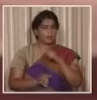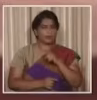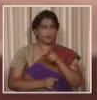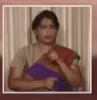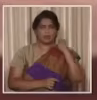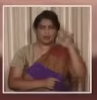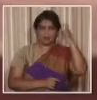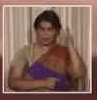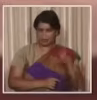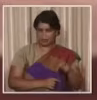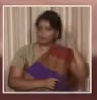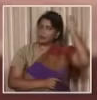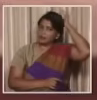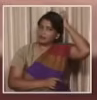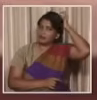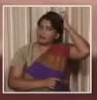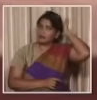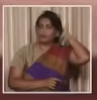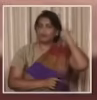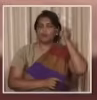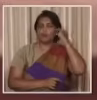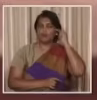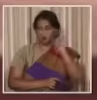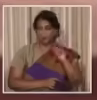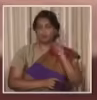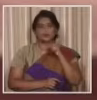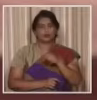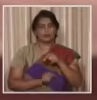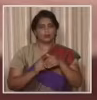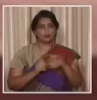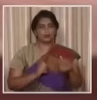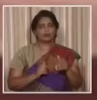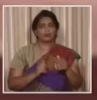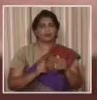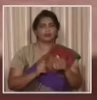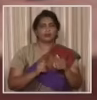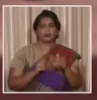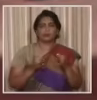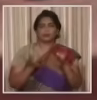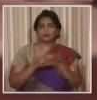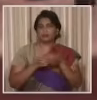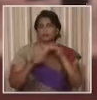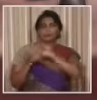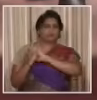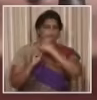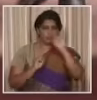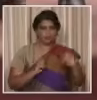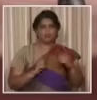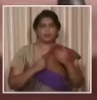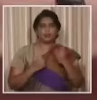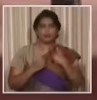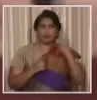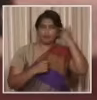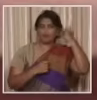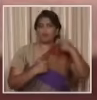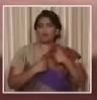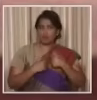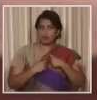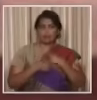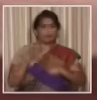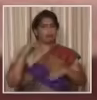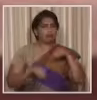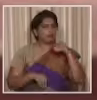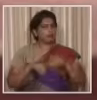ආත්මා දිල්රුක්ෂි ජයරත්න මහත්මිය පිළිබඳව එතුමිය මේ වෙනකොට සංචිතයට අනුයුක්ත කරලා තියෙනවා මේක පිළිබඳව මාව සම්බන්ධ කරගෙන සහ